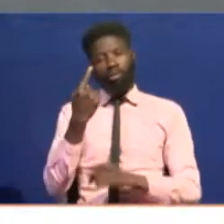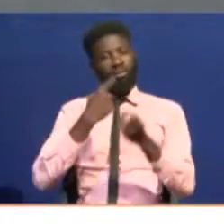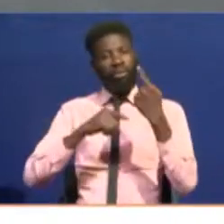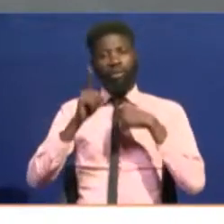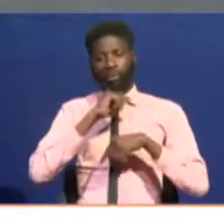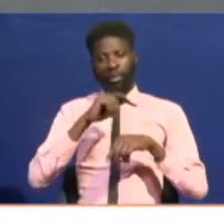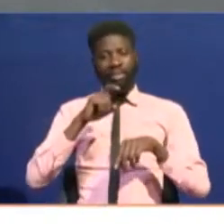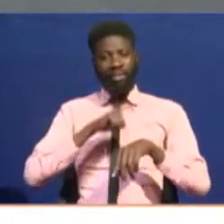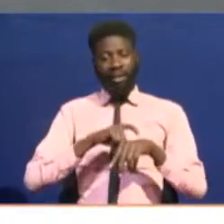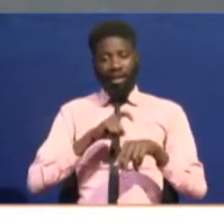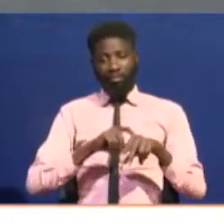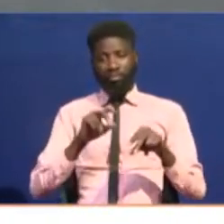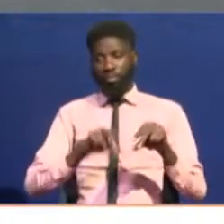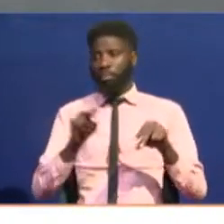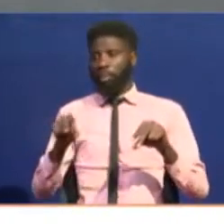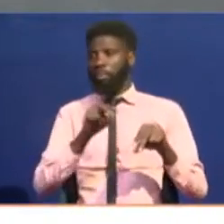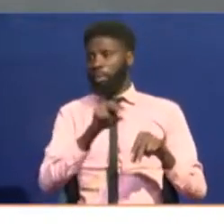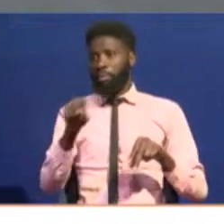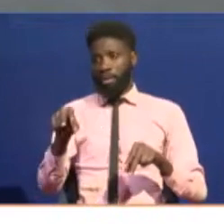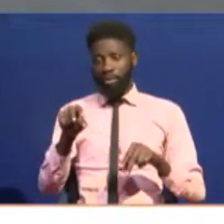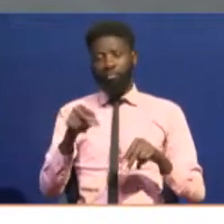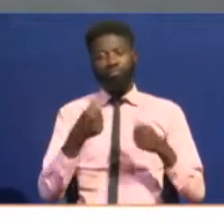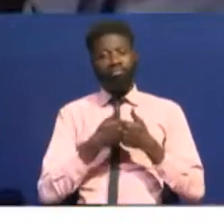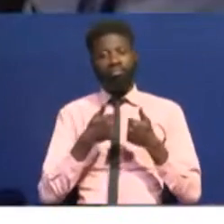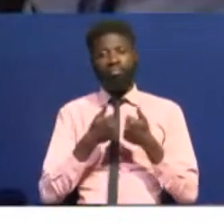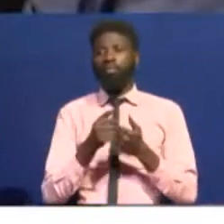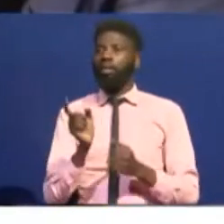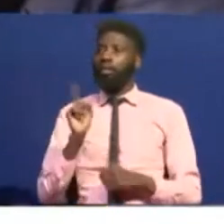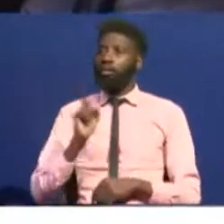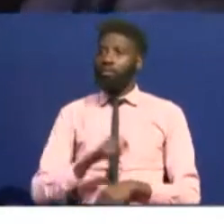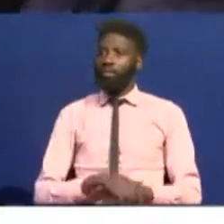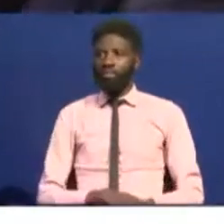Soweto draw tournament held in Nairobi.